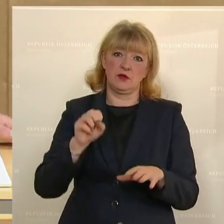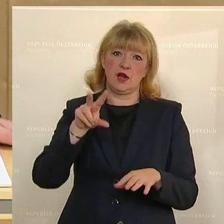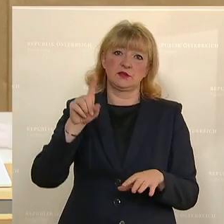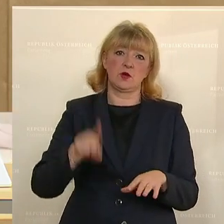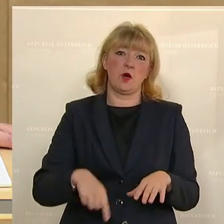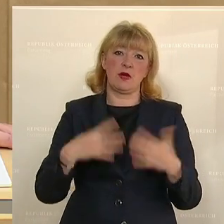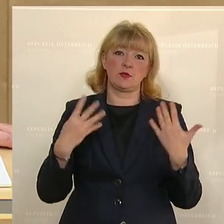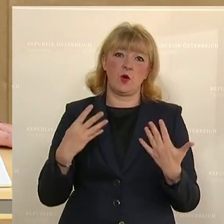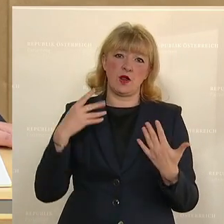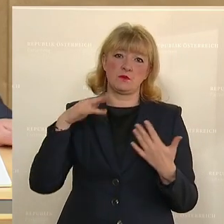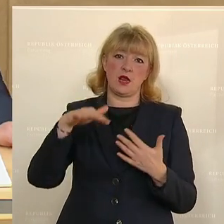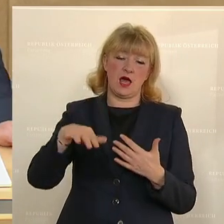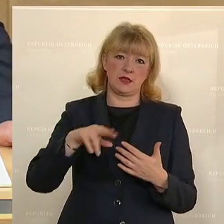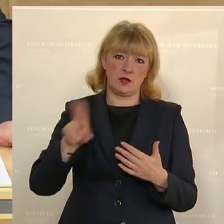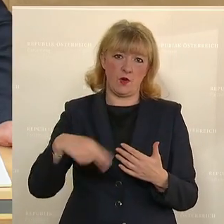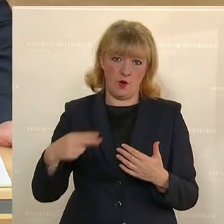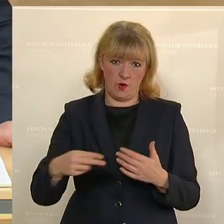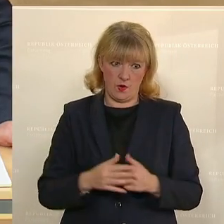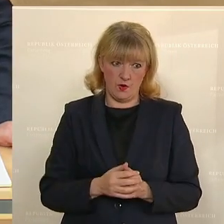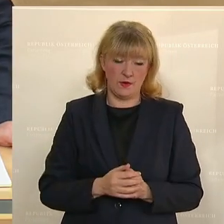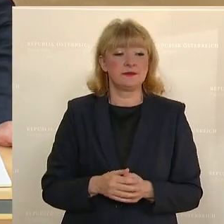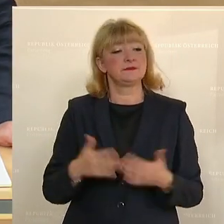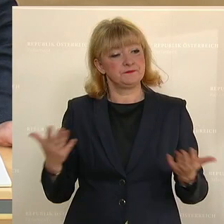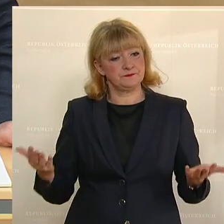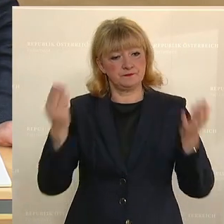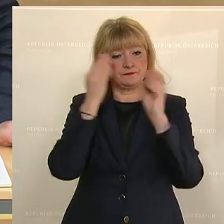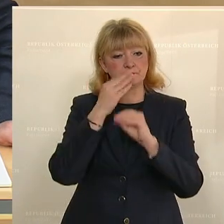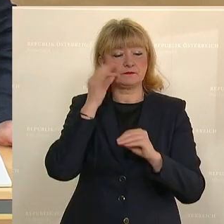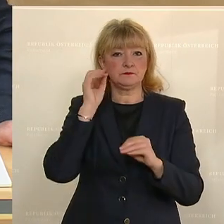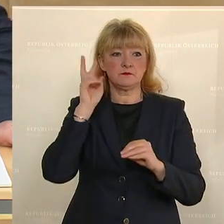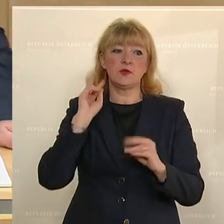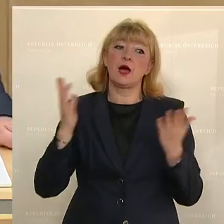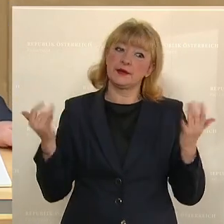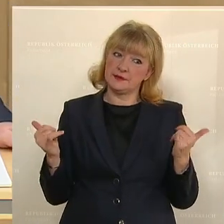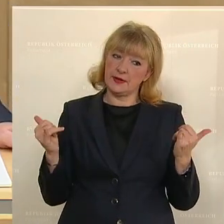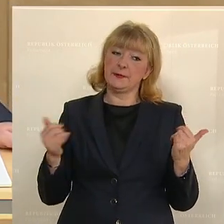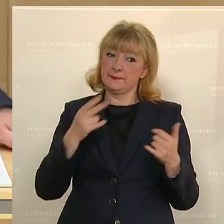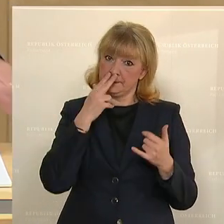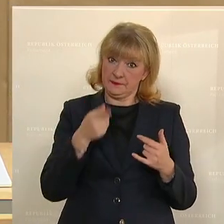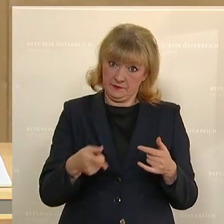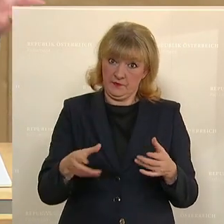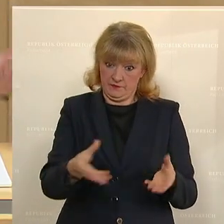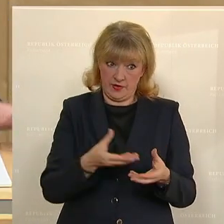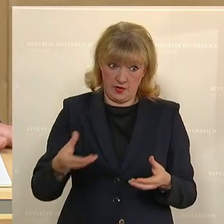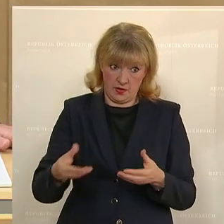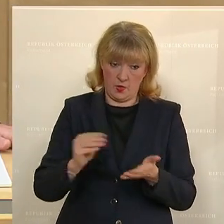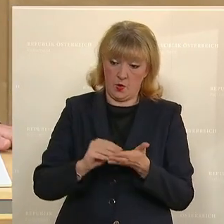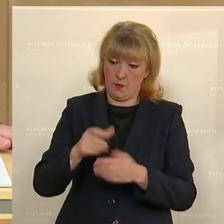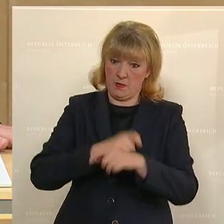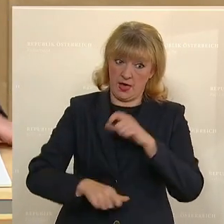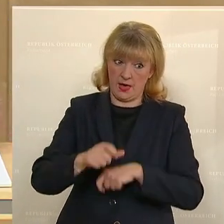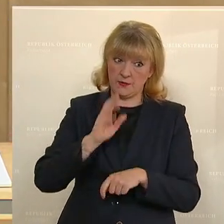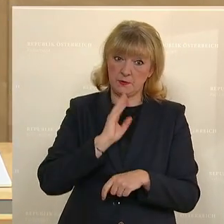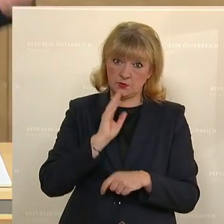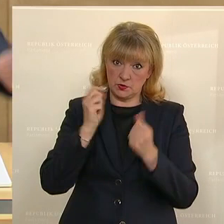13,9 Milliarden Euro. Ja, meine sehr geehrten Damen und Herren, wenn man zu den 13,9 Milliarden Euro jetzt auch noch die Beamtenpensionen dazu zählt,